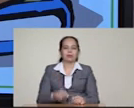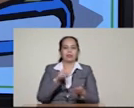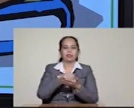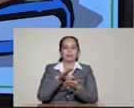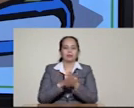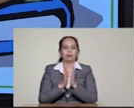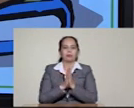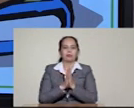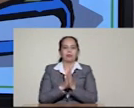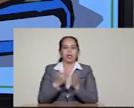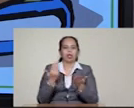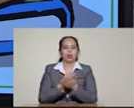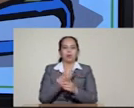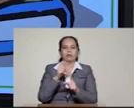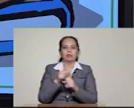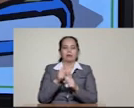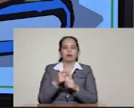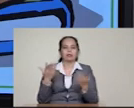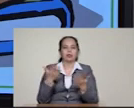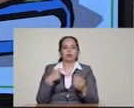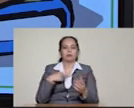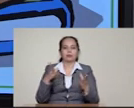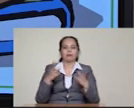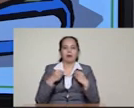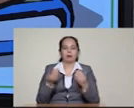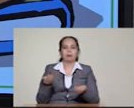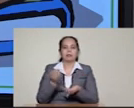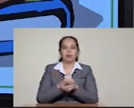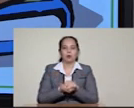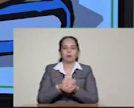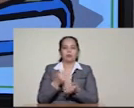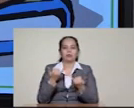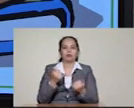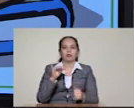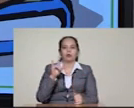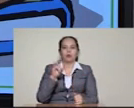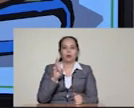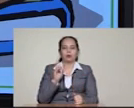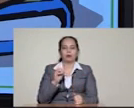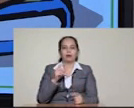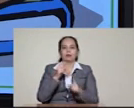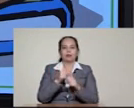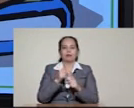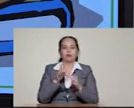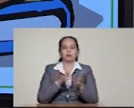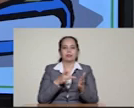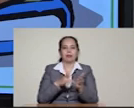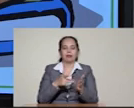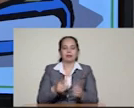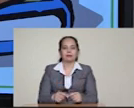Запишите, пожалуйста, новые слова, с которыми мы с вами познакомились сегодня на уроке, в словарной тетради.